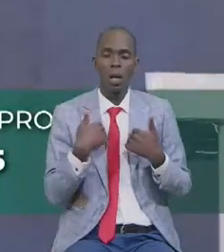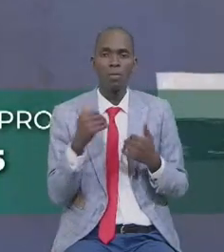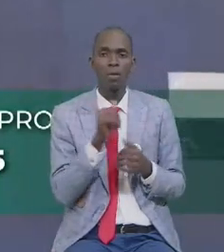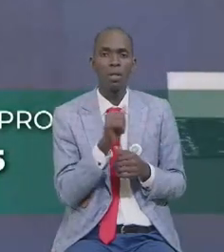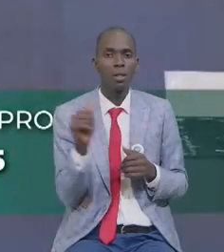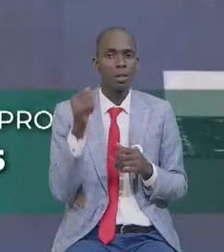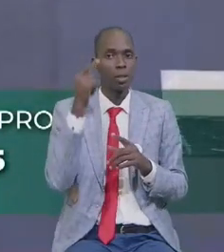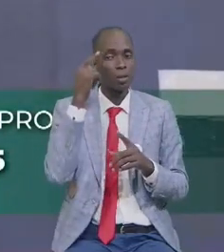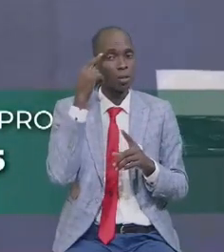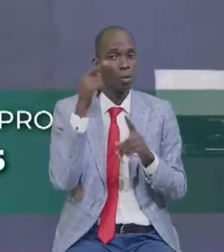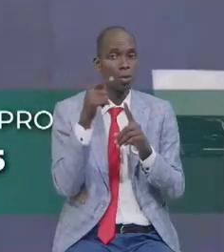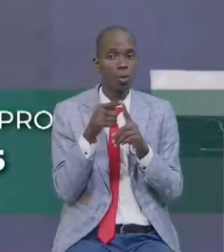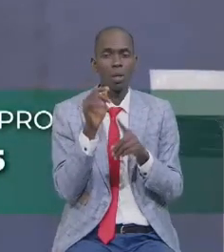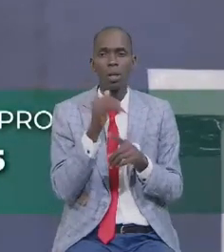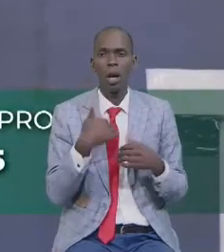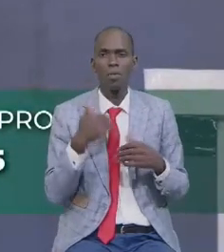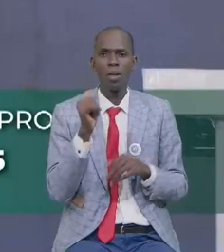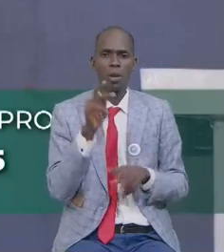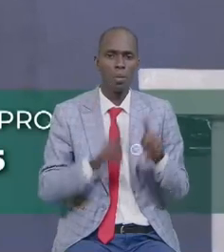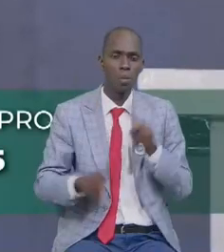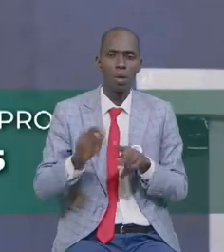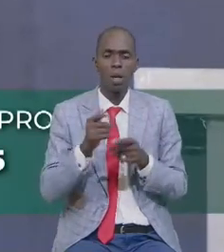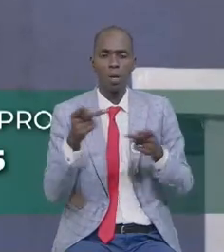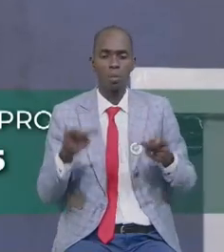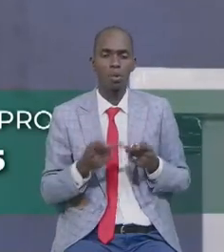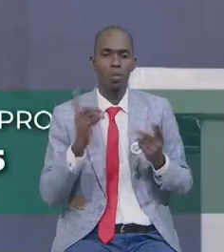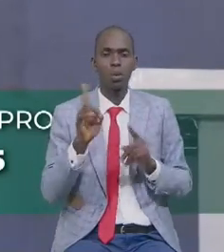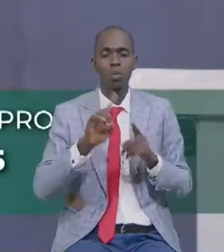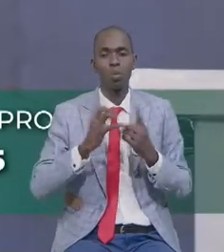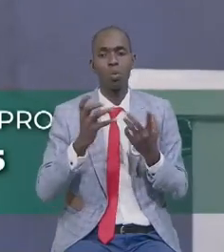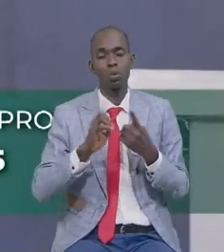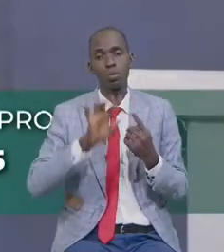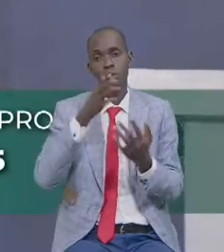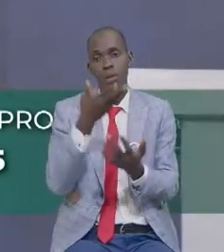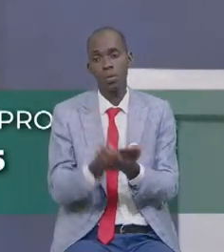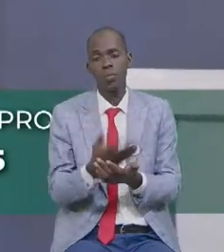Tu as des gens. Tu as un lieu que tu veux atteindre.